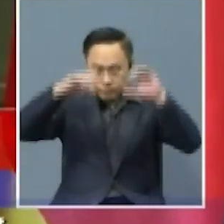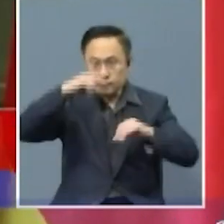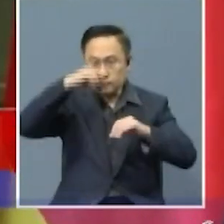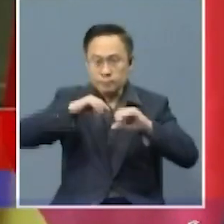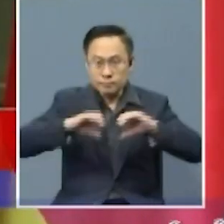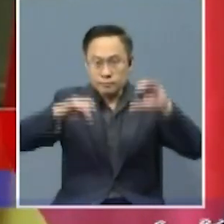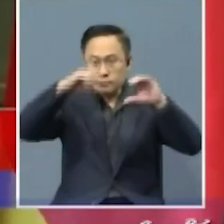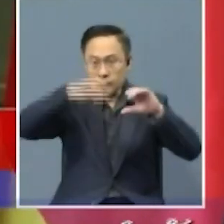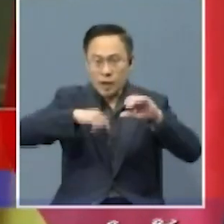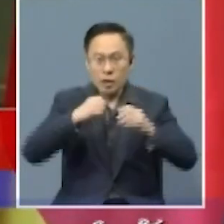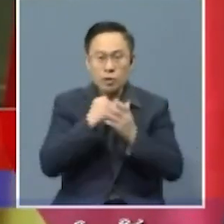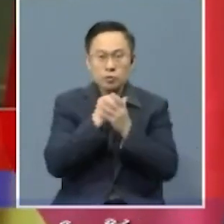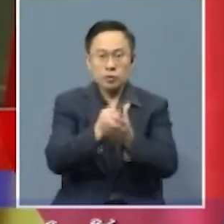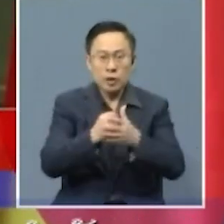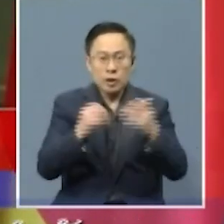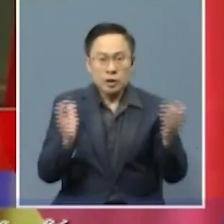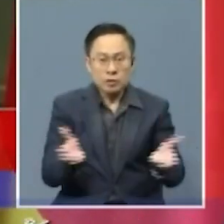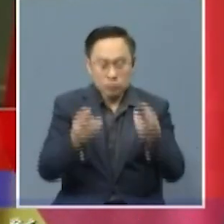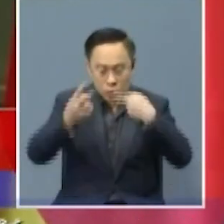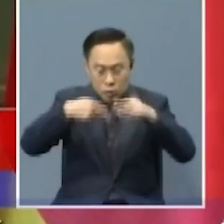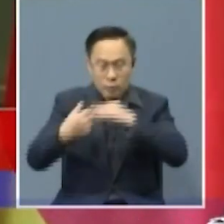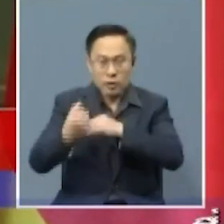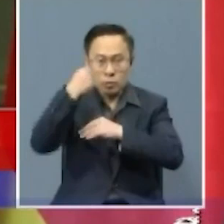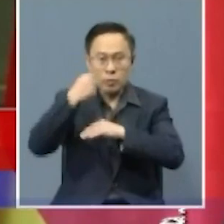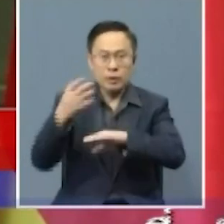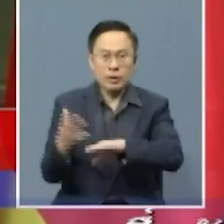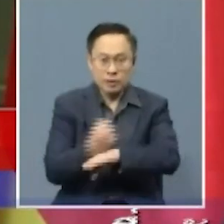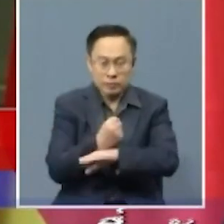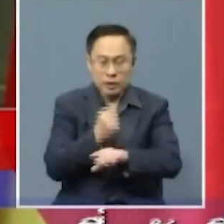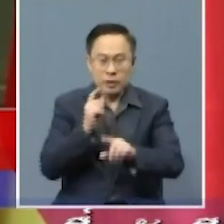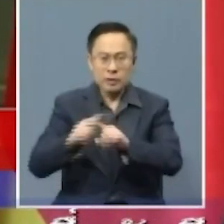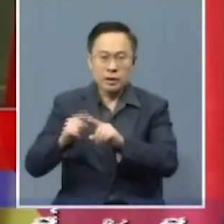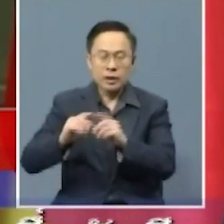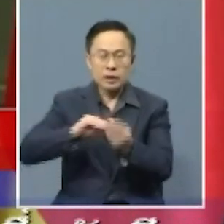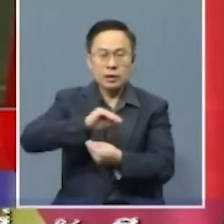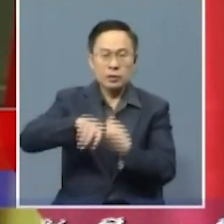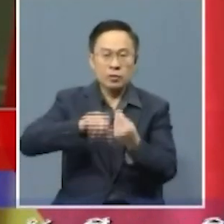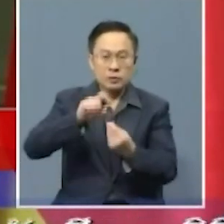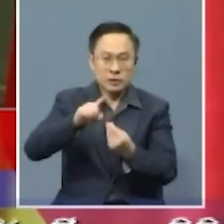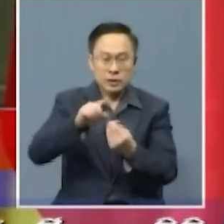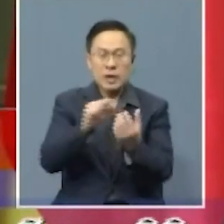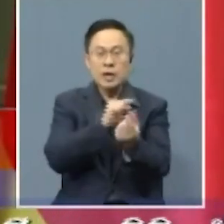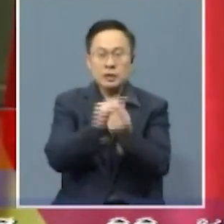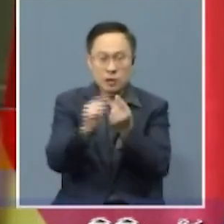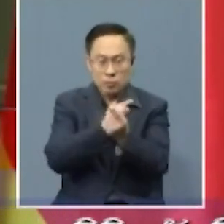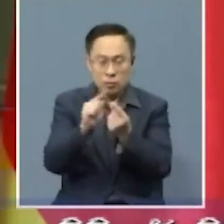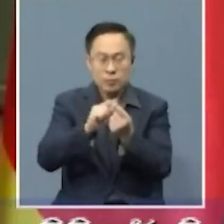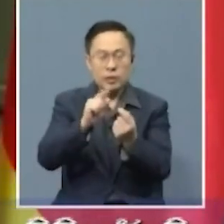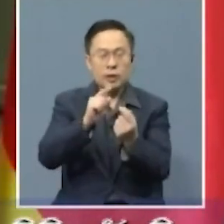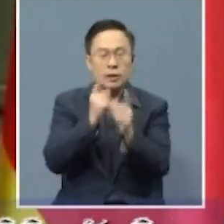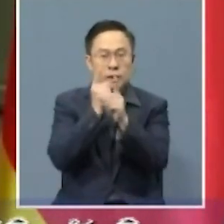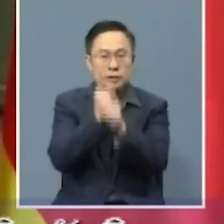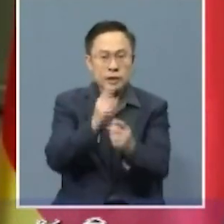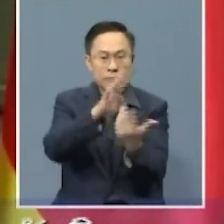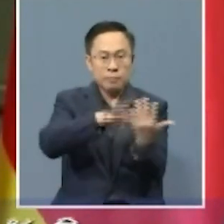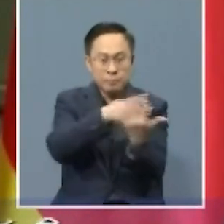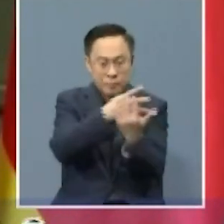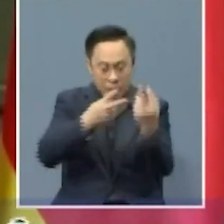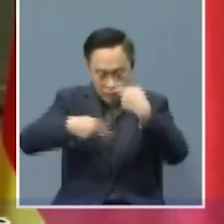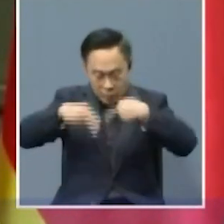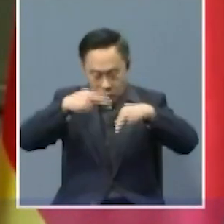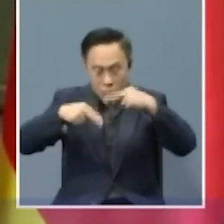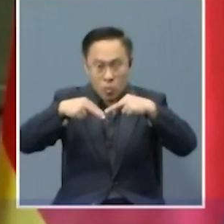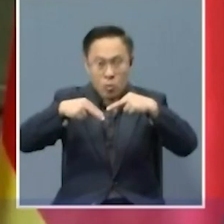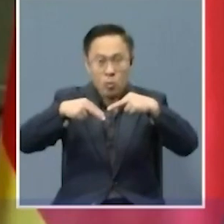างยิ่งกับการส่งเสริมความมั่นคงทางด้านการเมืองเศรษฐกิจและสังคมตามกระบวนการปกครองระบอบประช